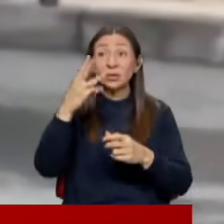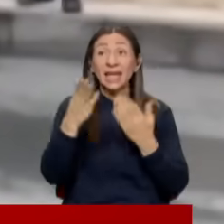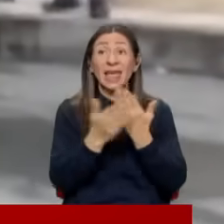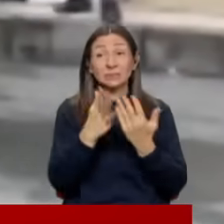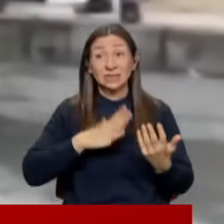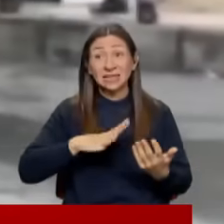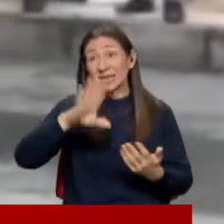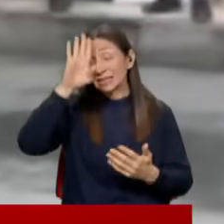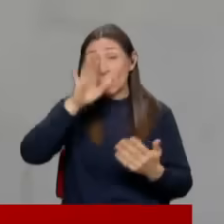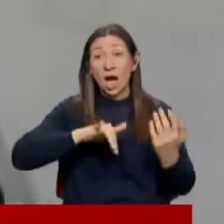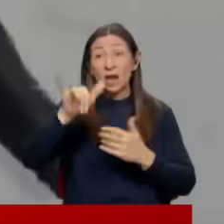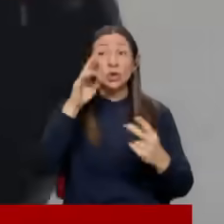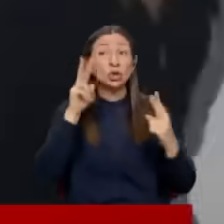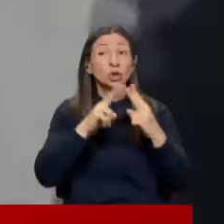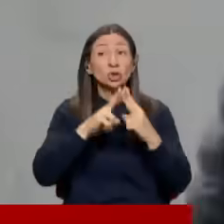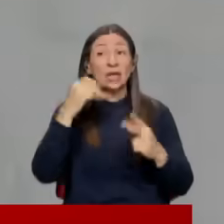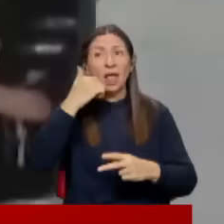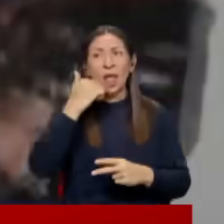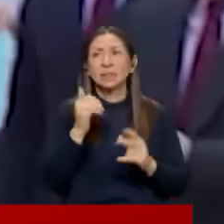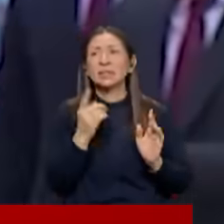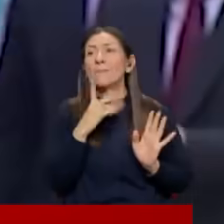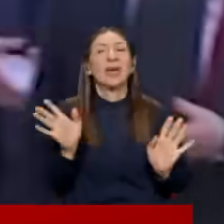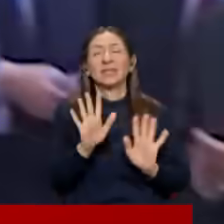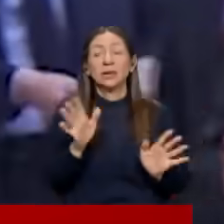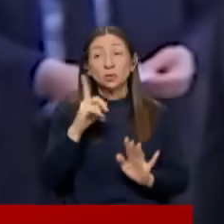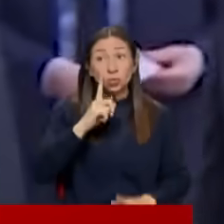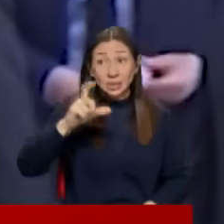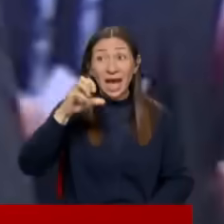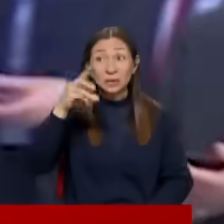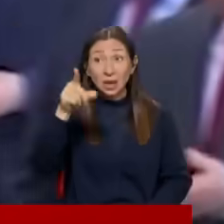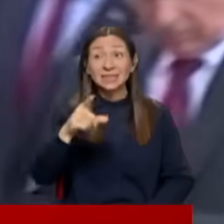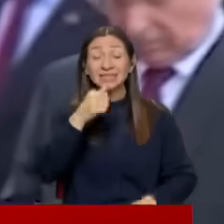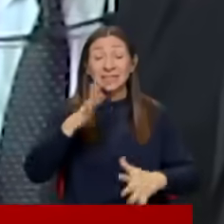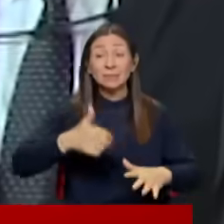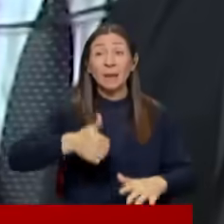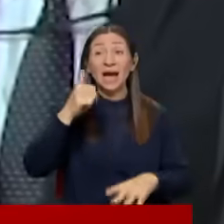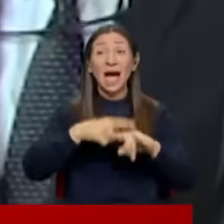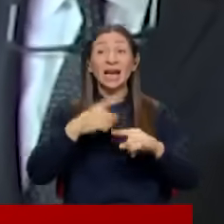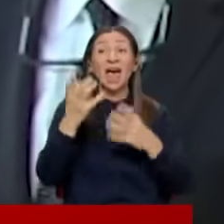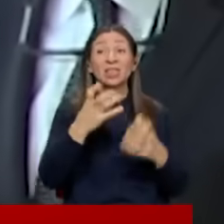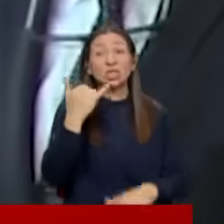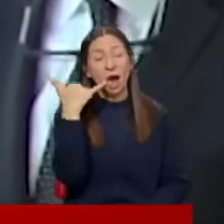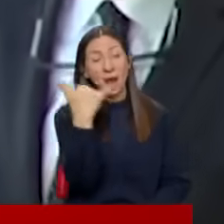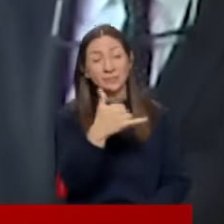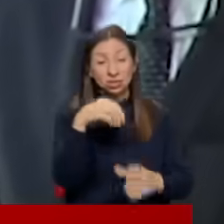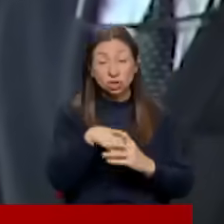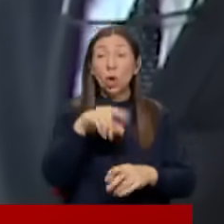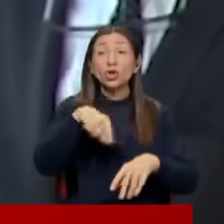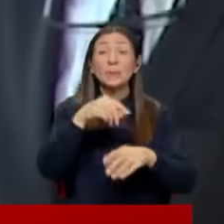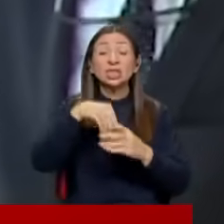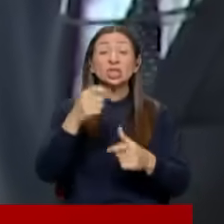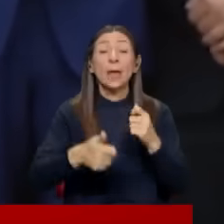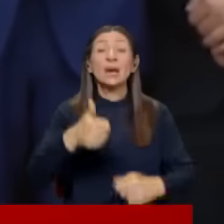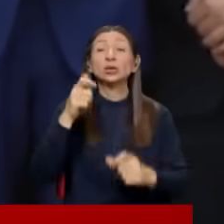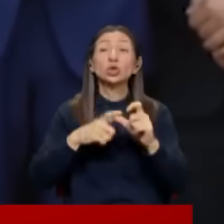istediği, İstanbul Havalimanı'nda görüştükleri yalanlanmadı. Cumhurbaşkanı Erdoğan'ın Denizbank müdürü Hakan Ateş'i araması için dönemin